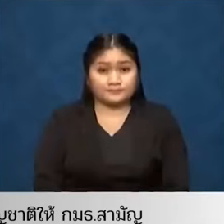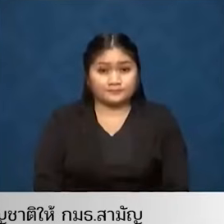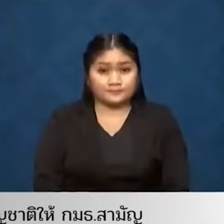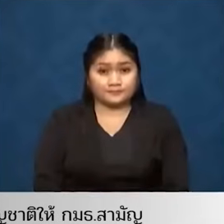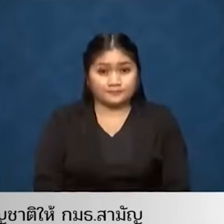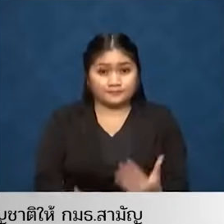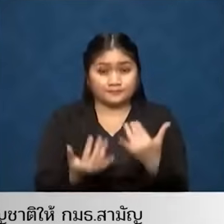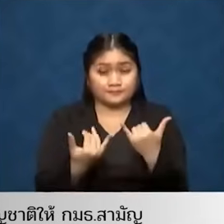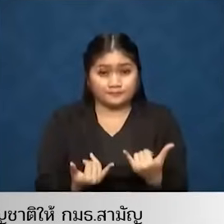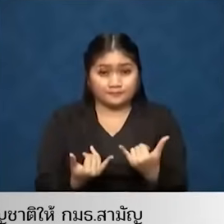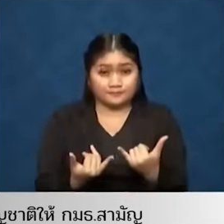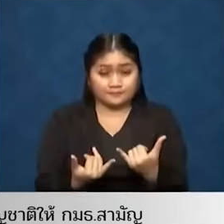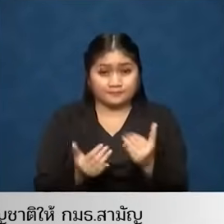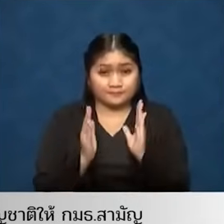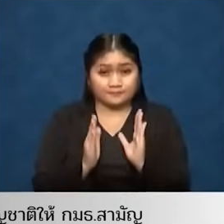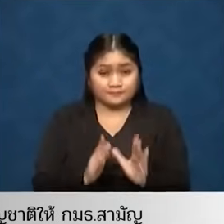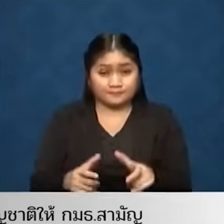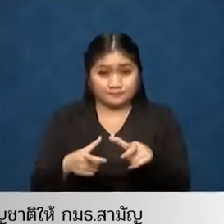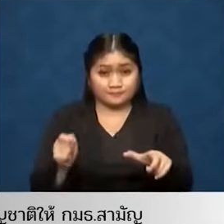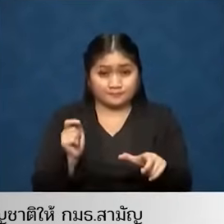ตอนนี้ผู้แสดงตน